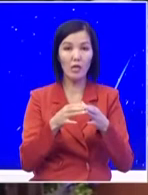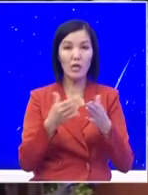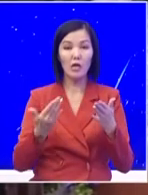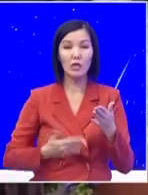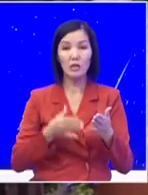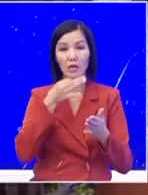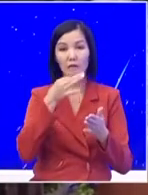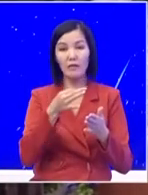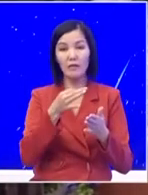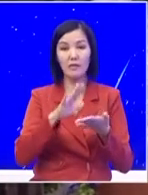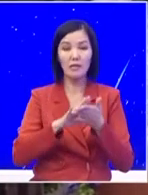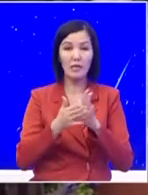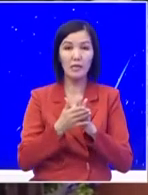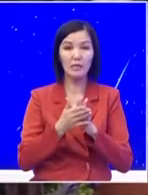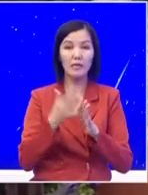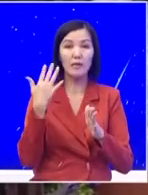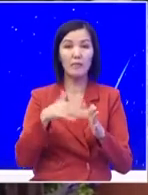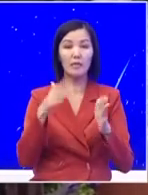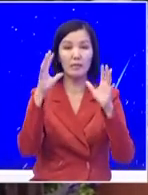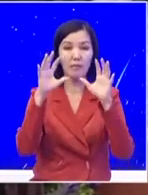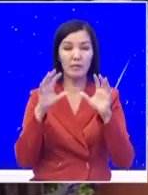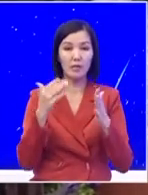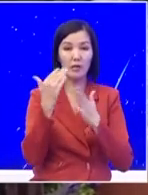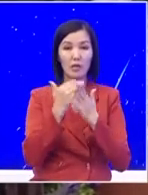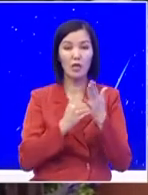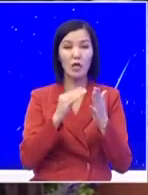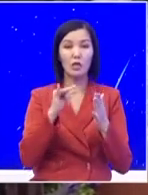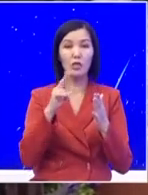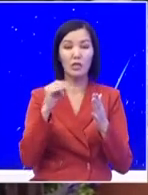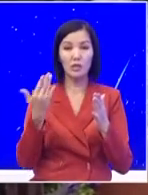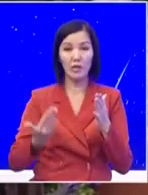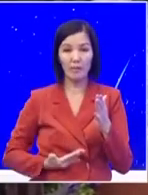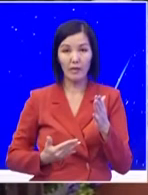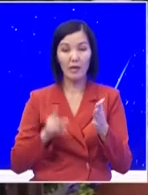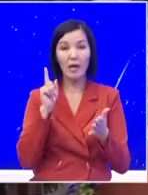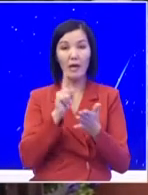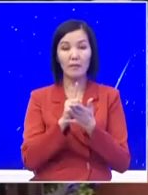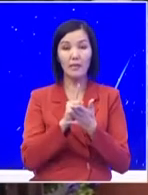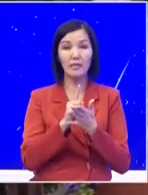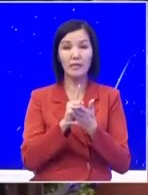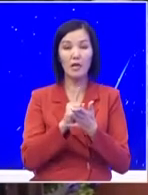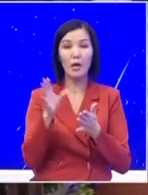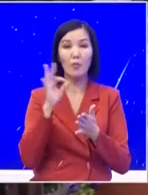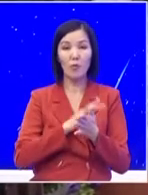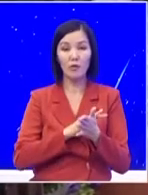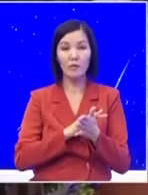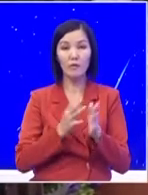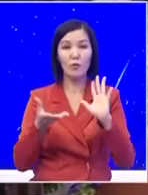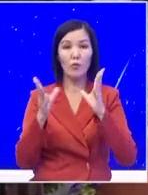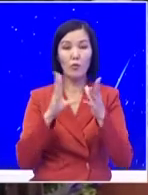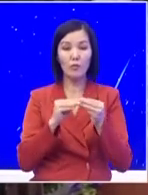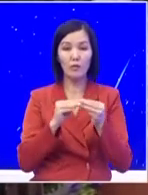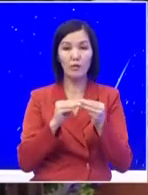несут ответственность согласно 50-й статье закона о жилищных отношениях. Они обязаны должным образом пользоваться общим